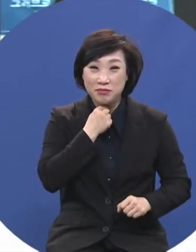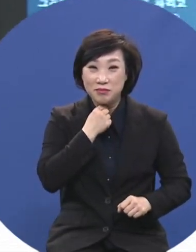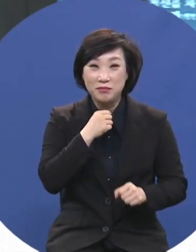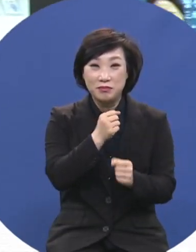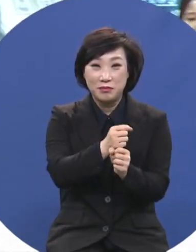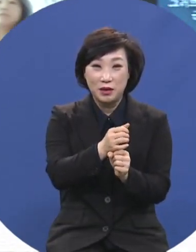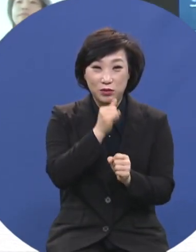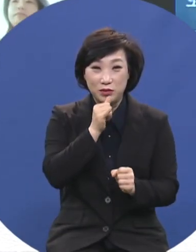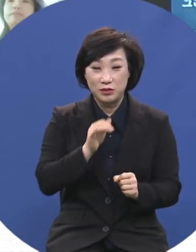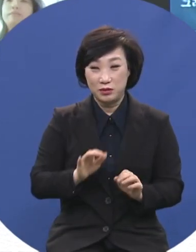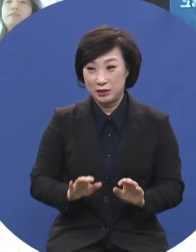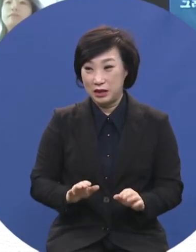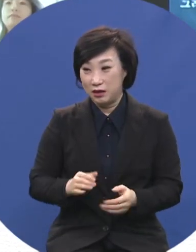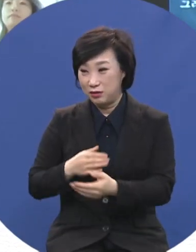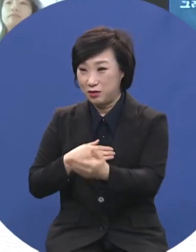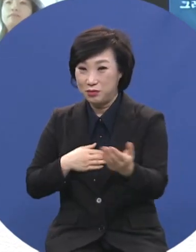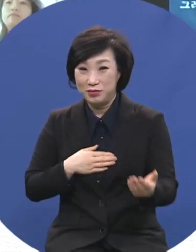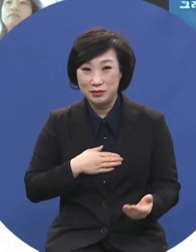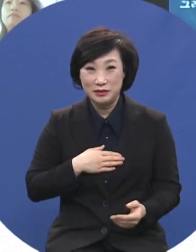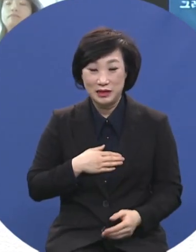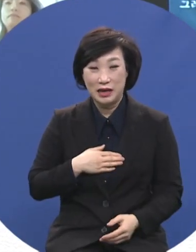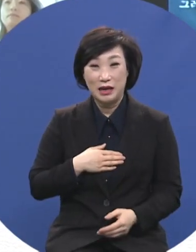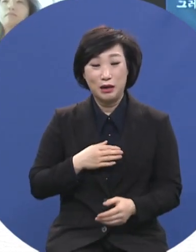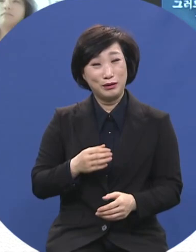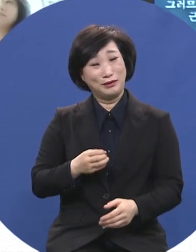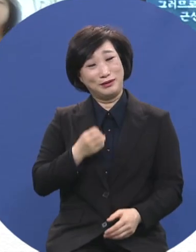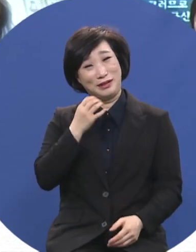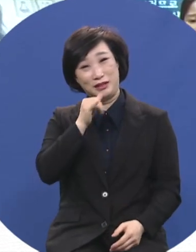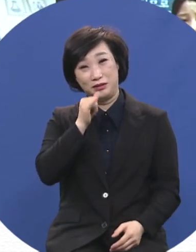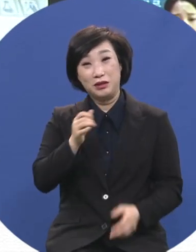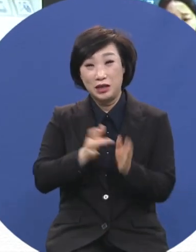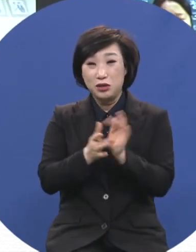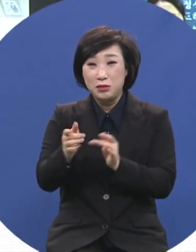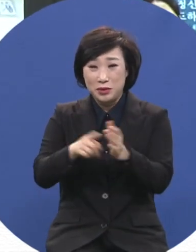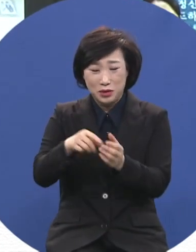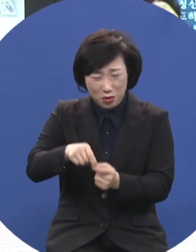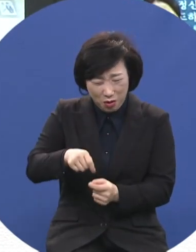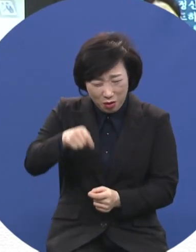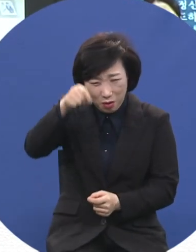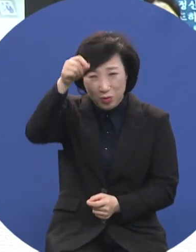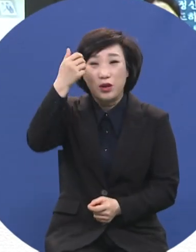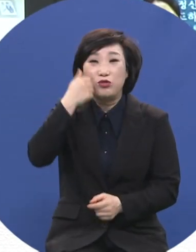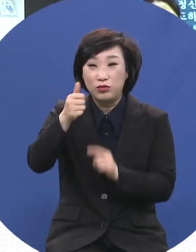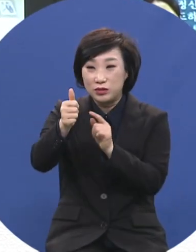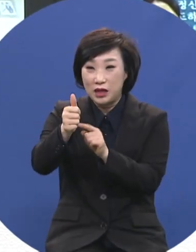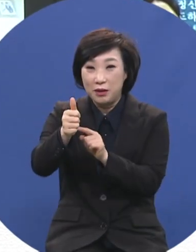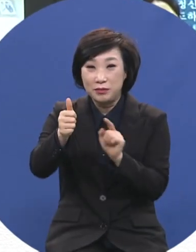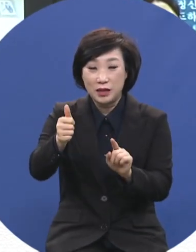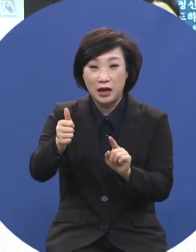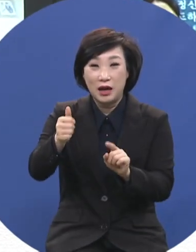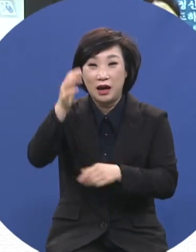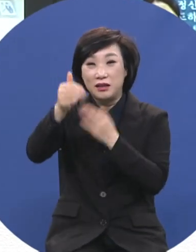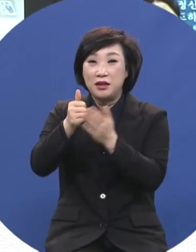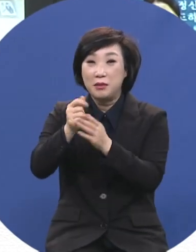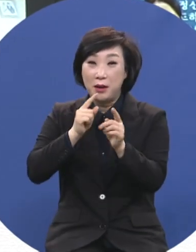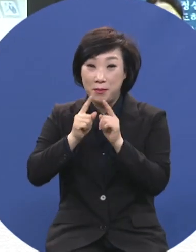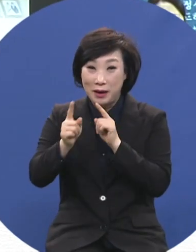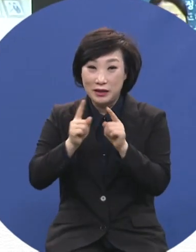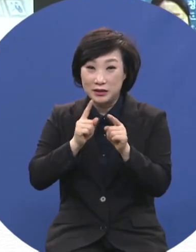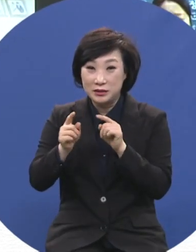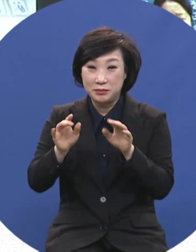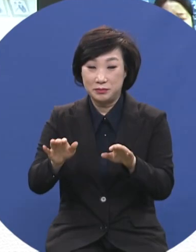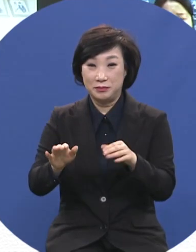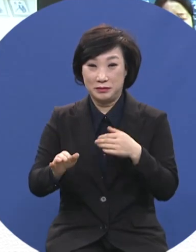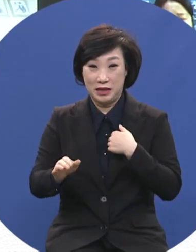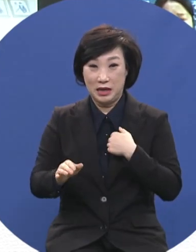여러분, 죄송해요. 예수 오래오래 믿은 사람도 하나님 말씀을 통해서